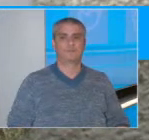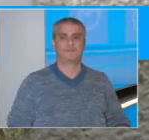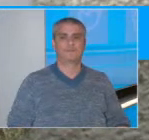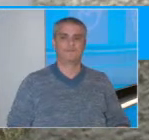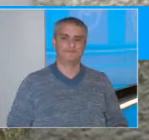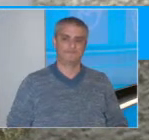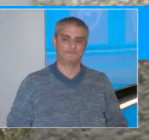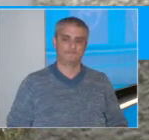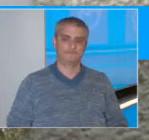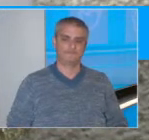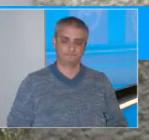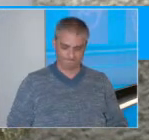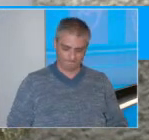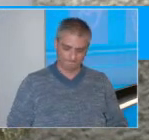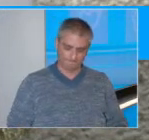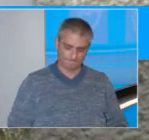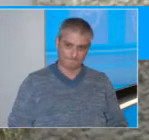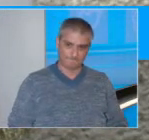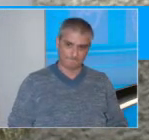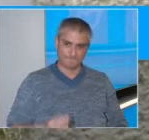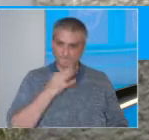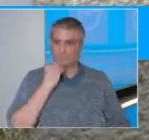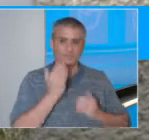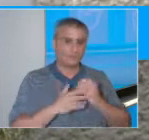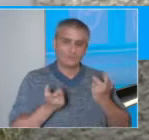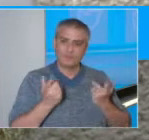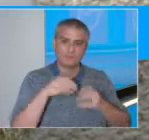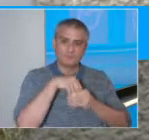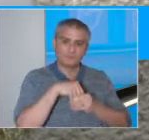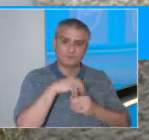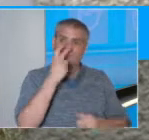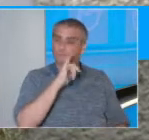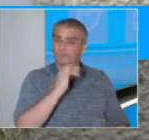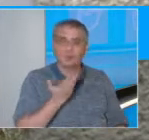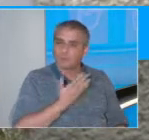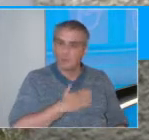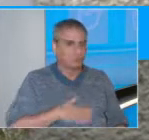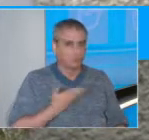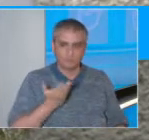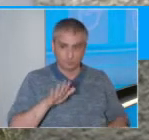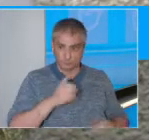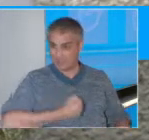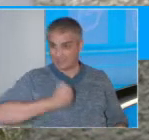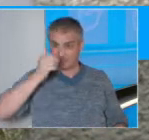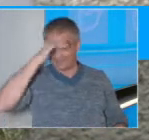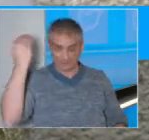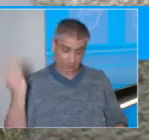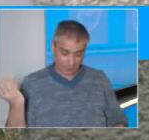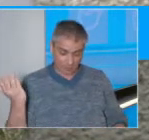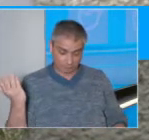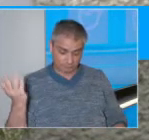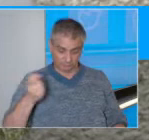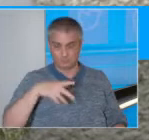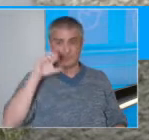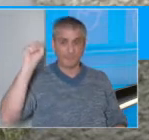והשאלה שנשאלת בסופו של דבר לאנשים שמצביעים, זה איזה ממשלה הם רוצים? הם רוצים ממשלה ימנית קיצונית, של בן